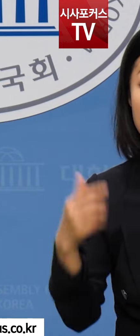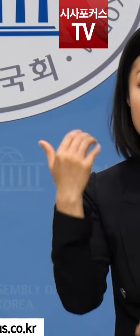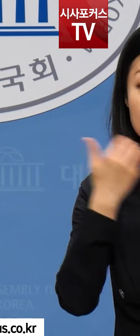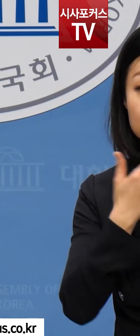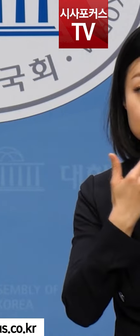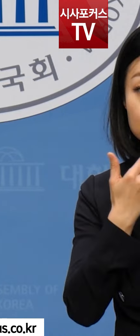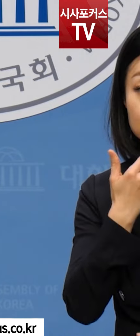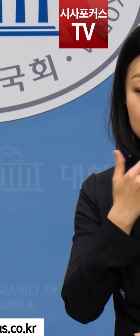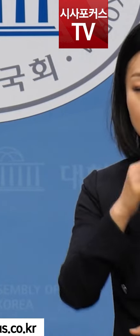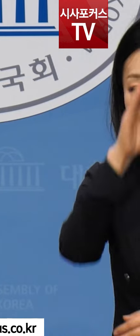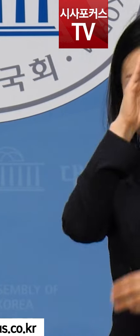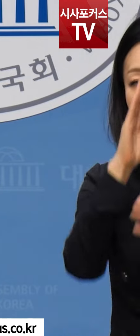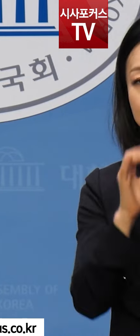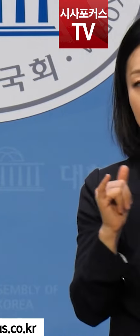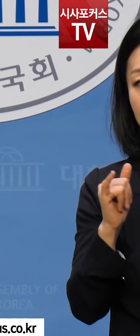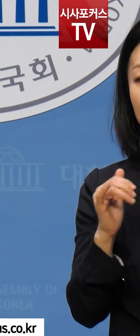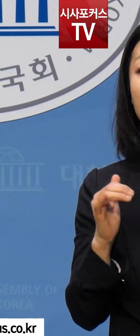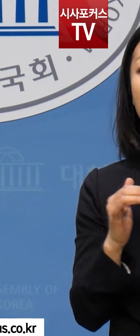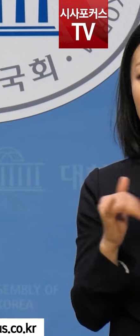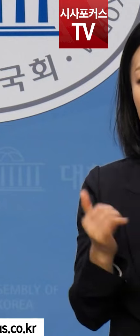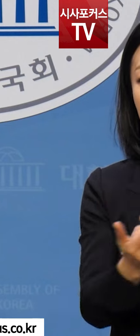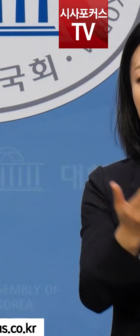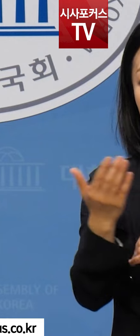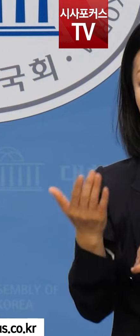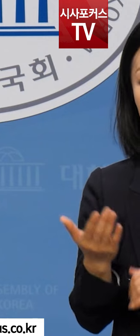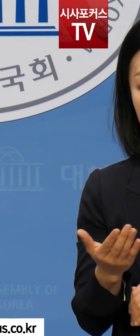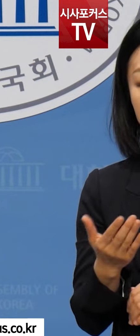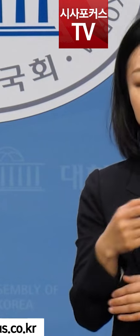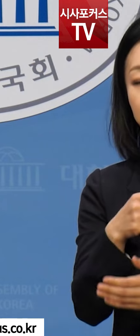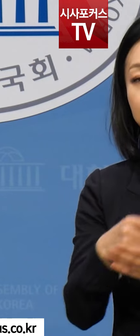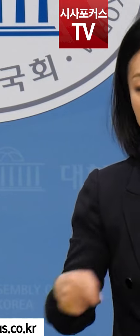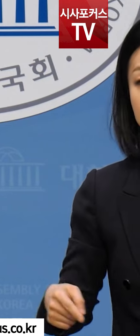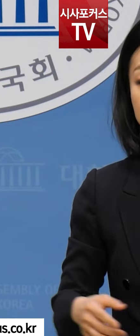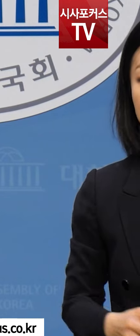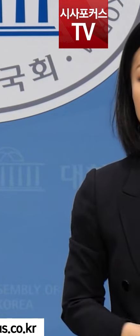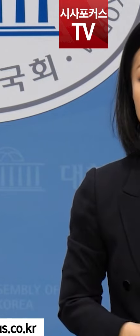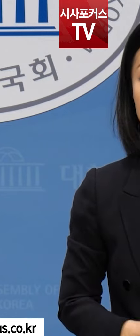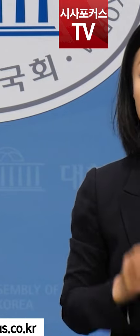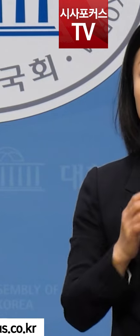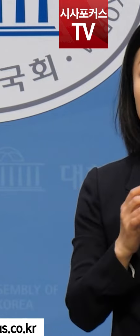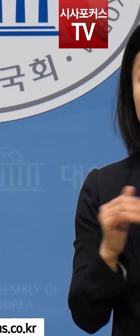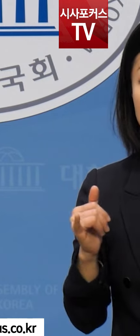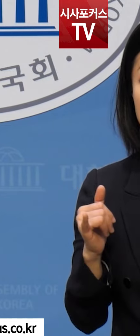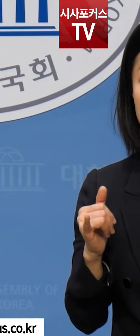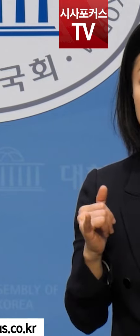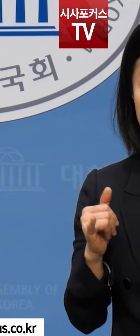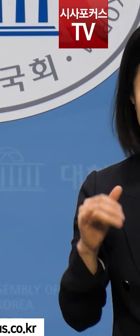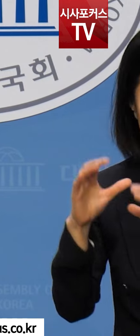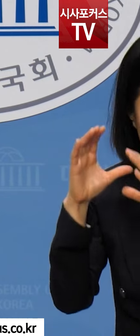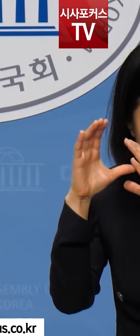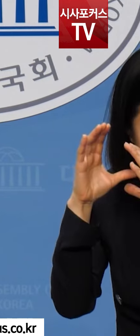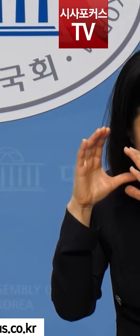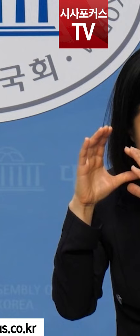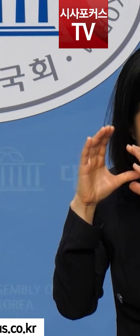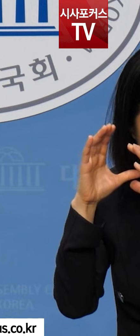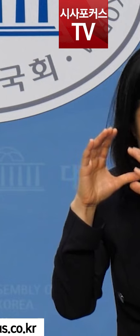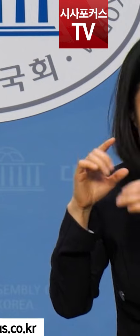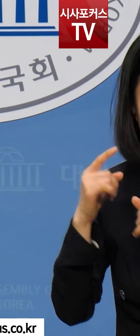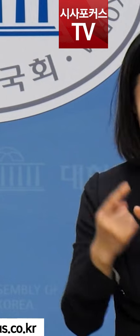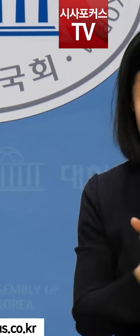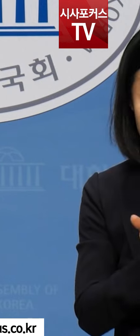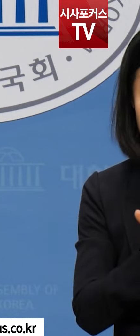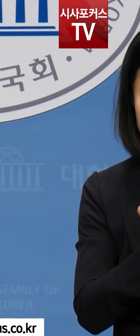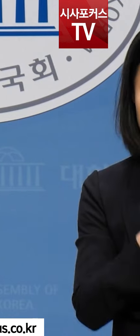오롯이 환자와 국민들이 감당하고 있습니다. 국민들의 목소리를 경청하여 전향적인